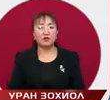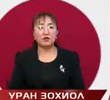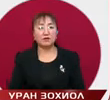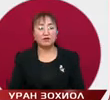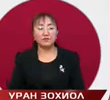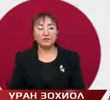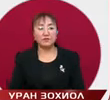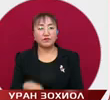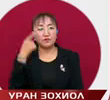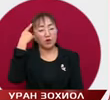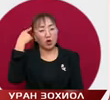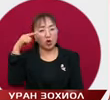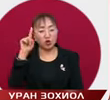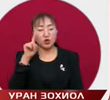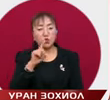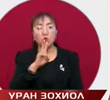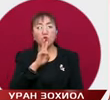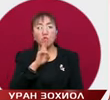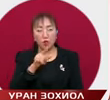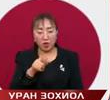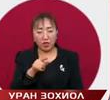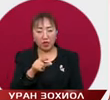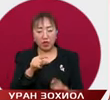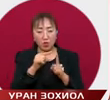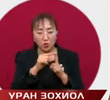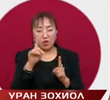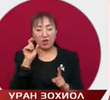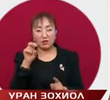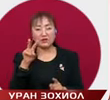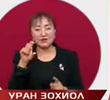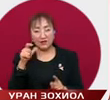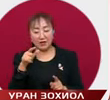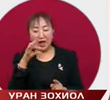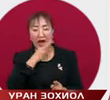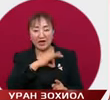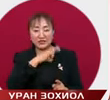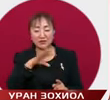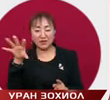Зохиолын үг хэллэгээр хамгийн гол нь бичих юм шүү.